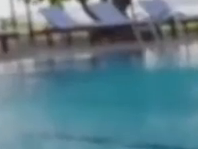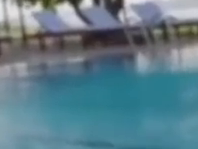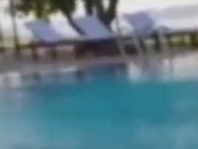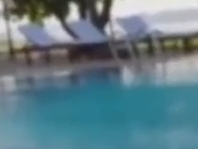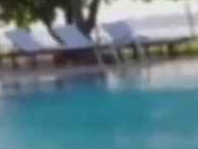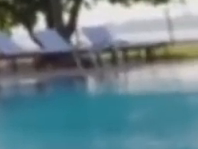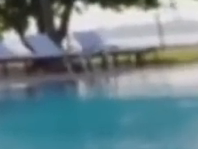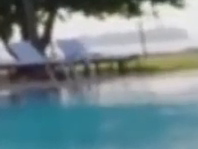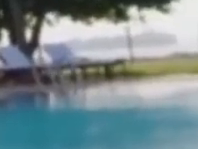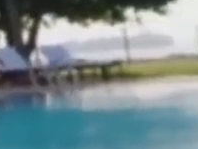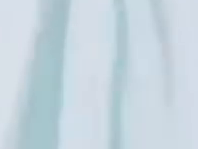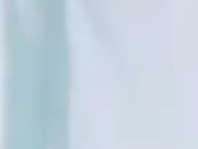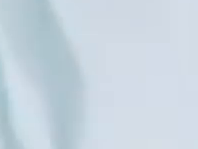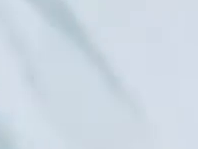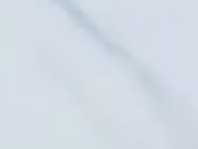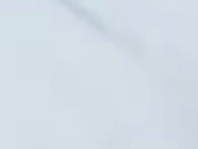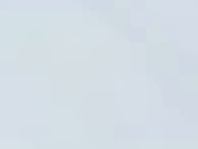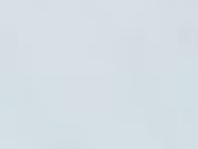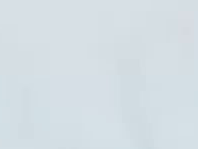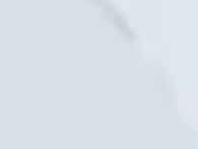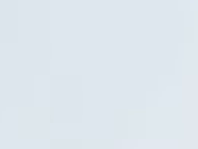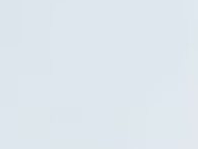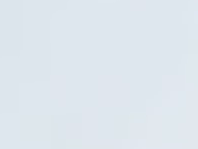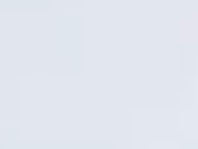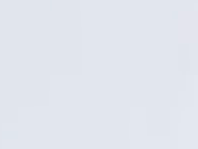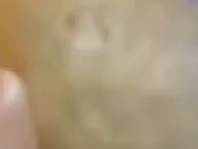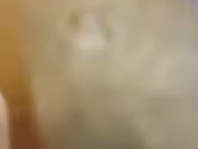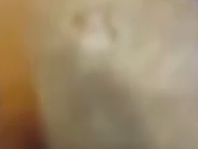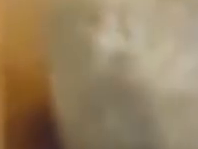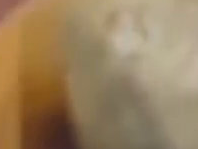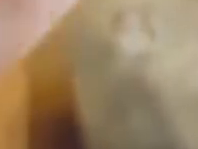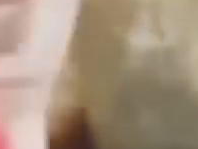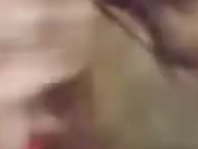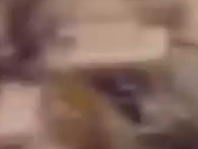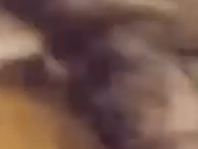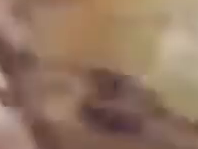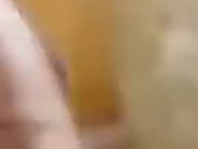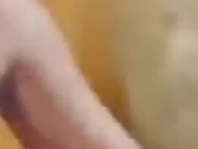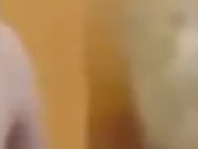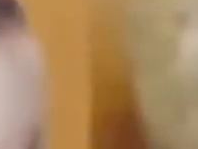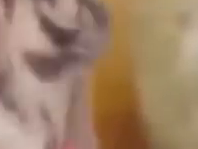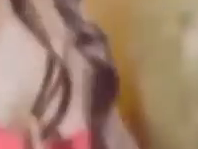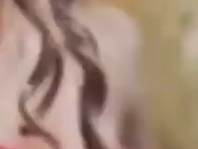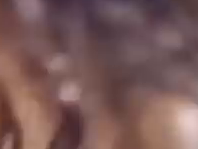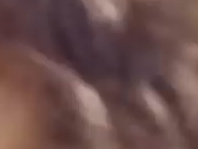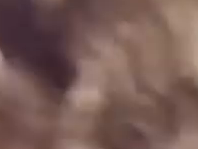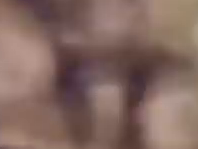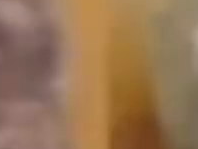Money on the track. You're my life. I'm your